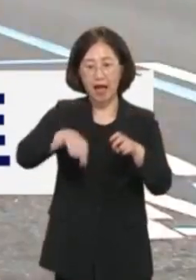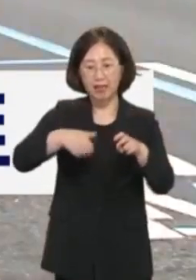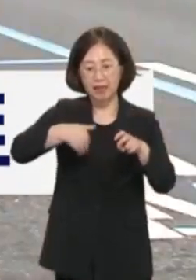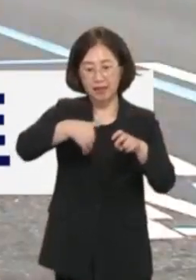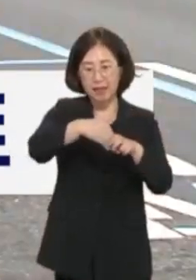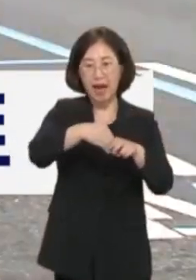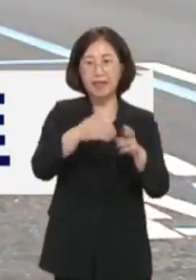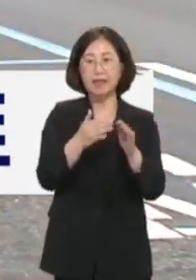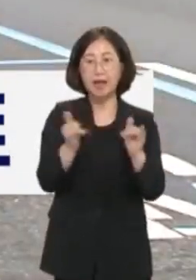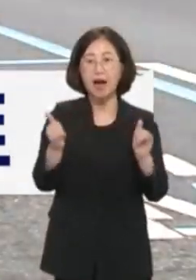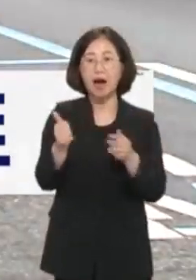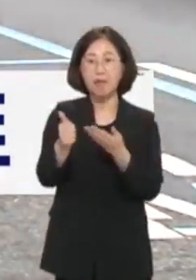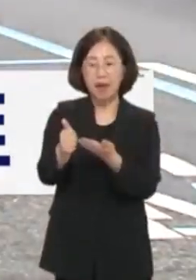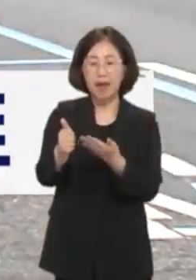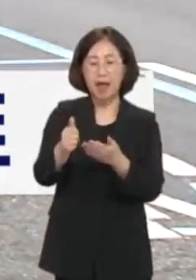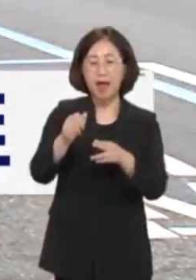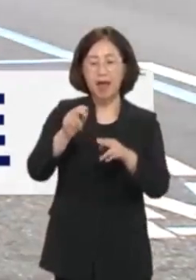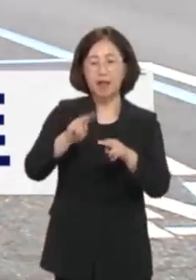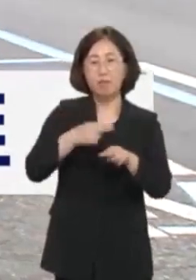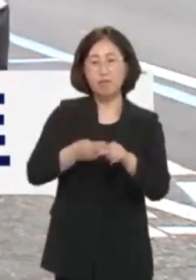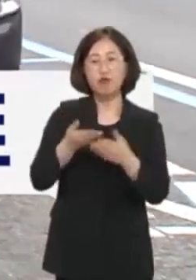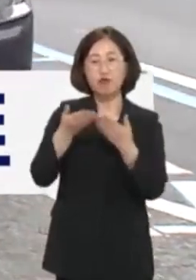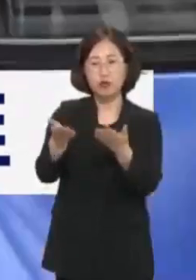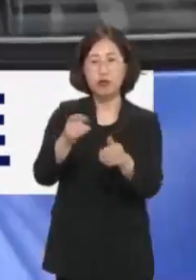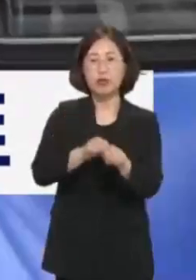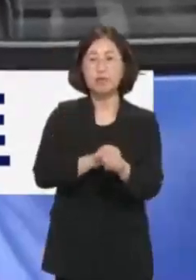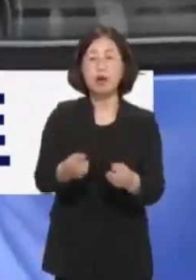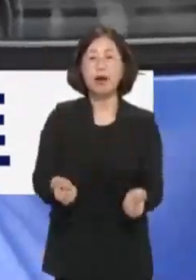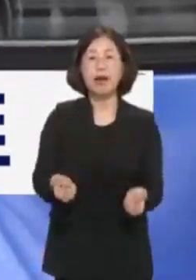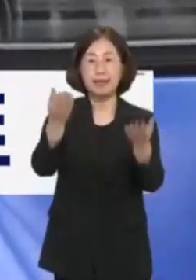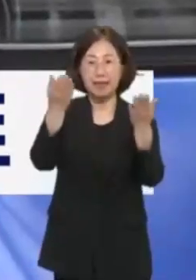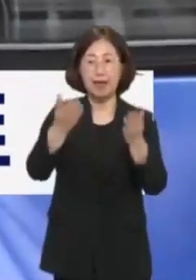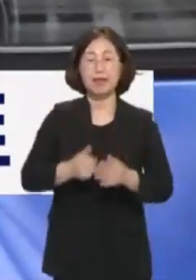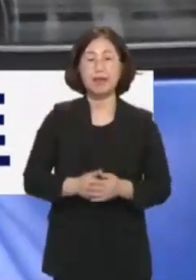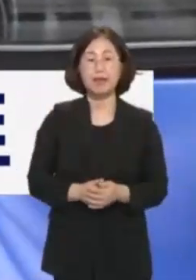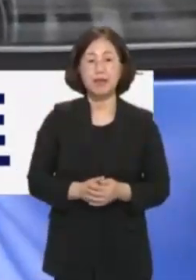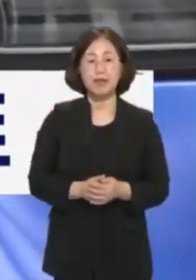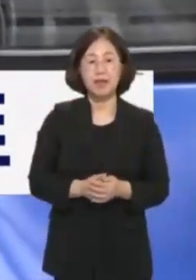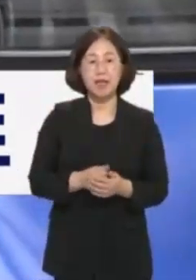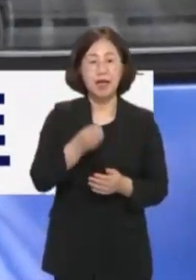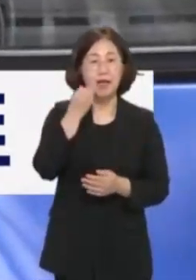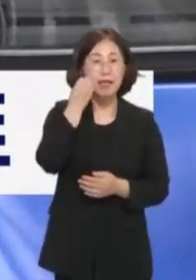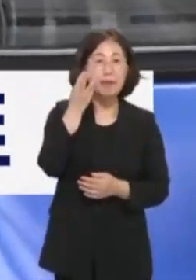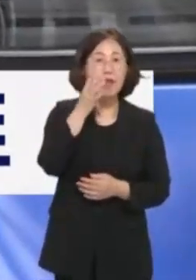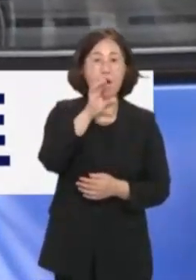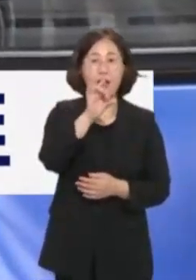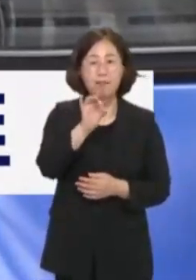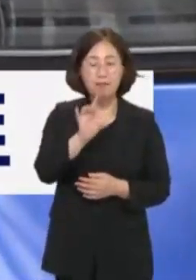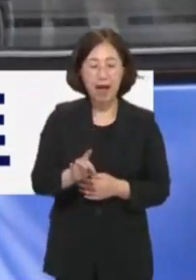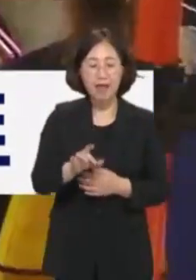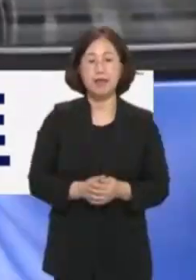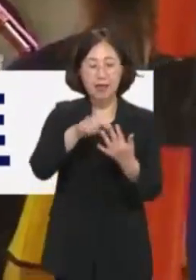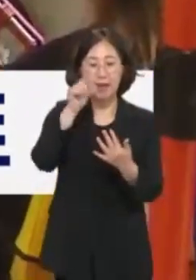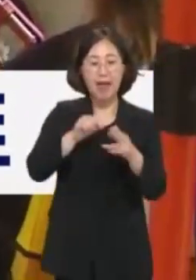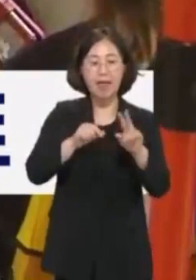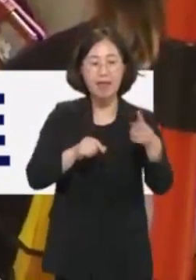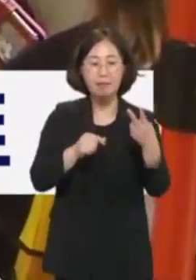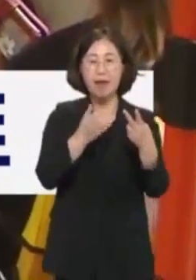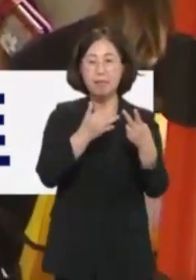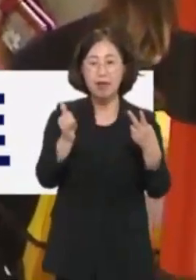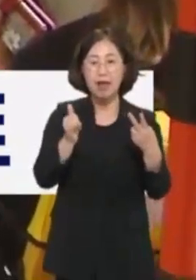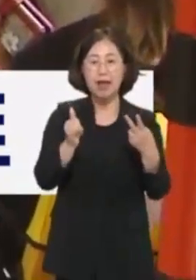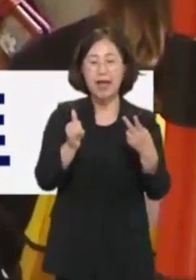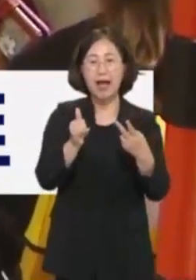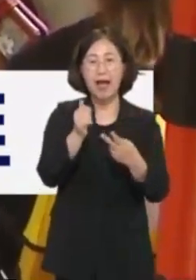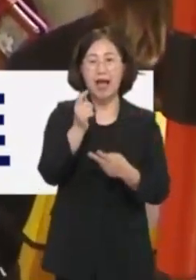하차태그 이용객들에게 경품을 지급하는 이벤트를 벌입니다. 분기별로 추첨을 통해 선정된 200명에게는 티머니